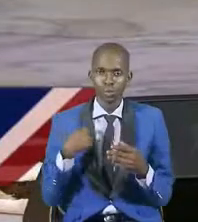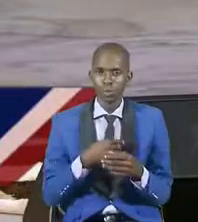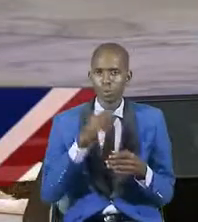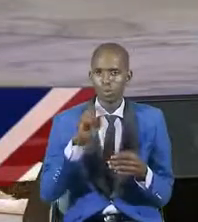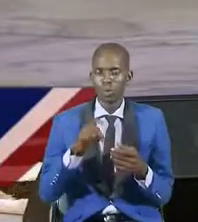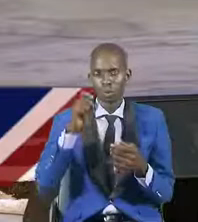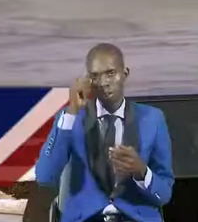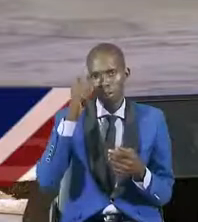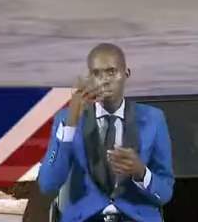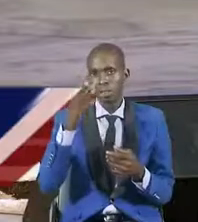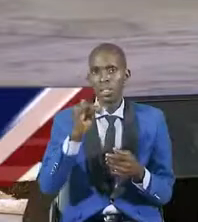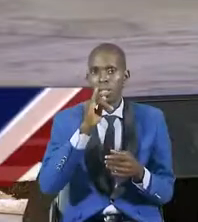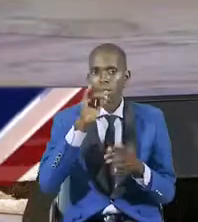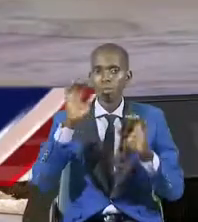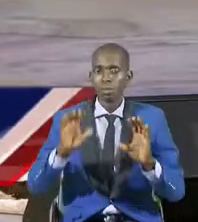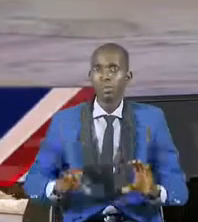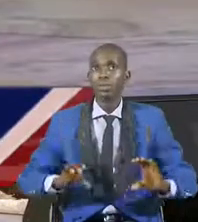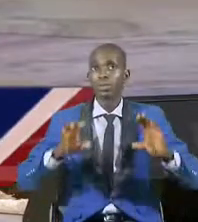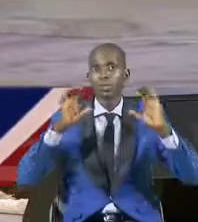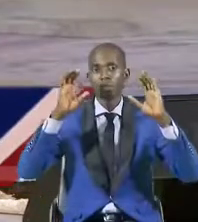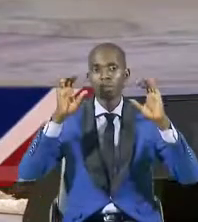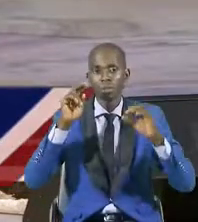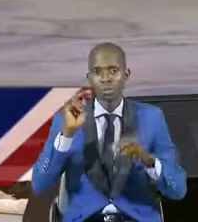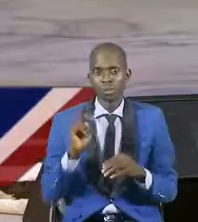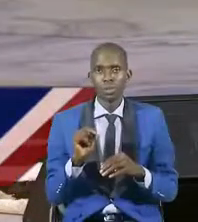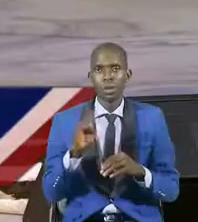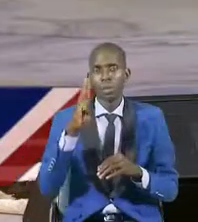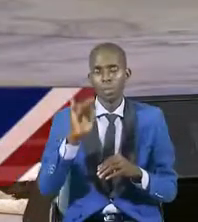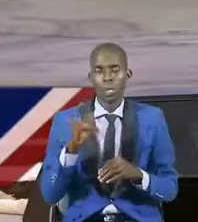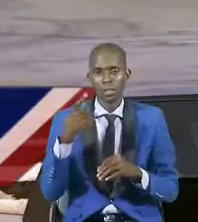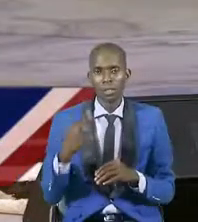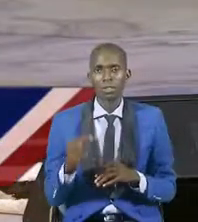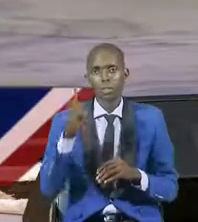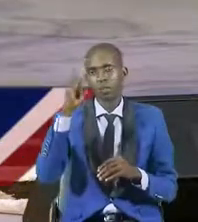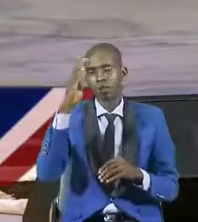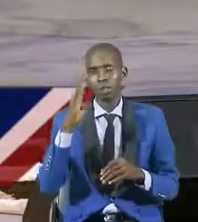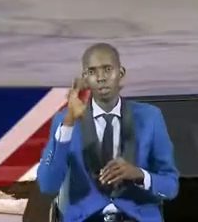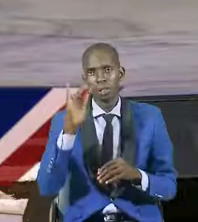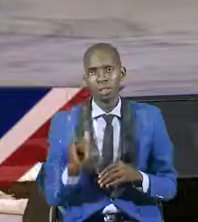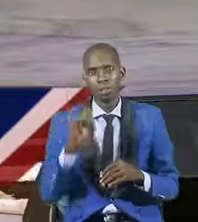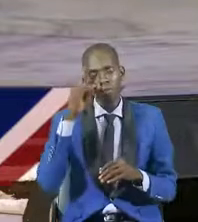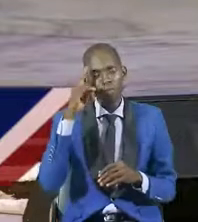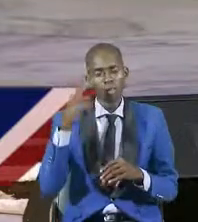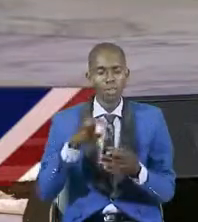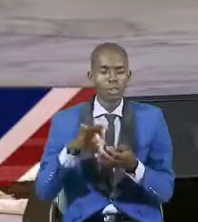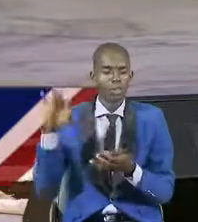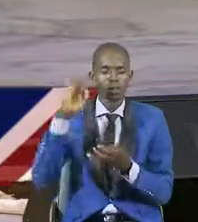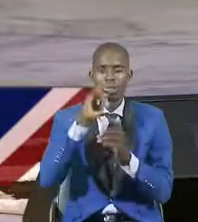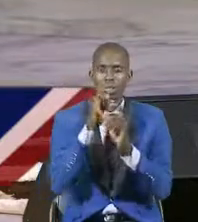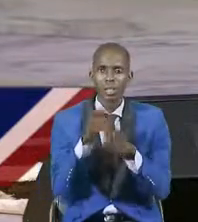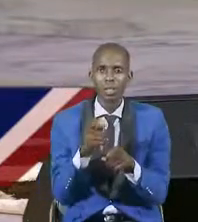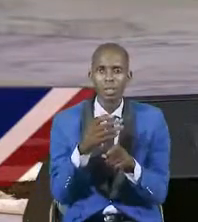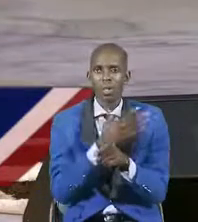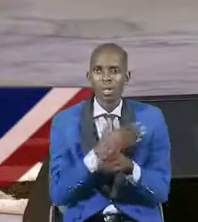comprenons, il y a la consécration par le pieux pour les dons